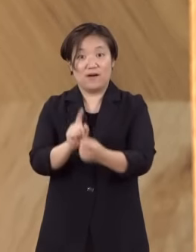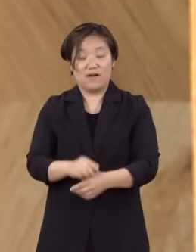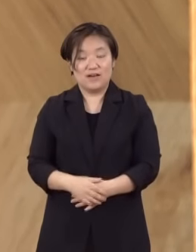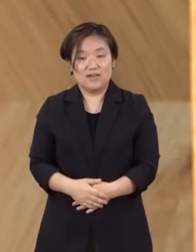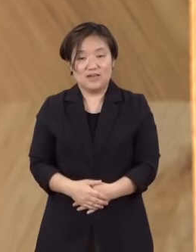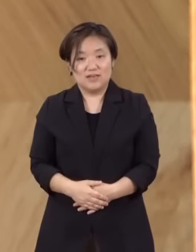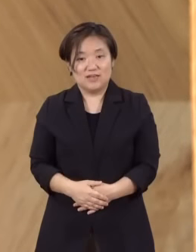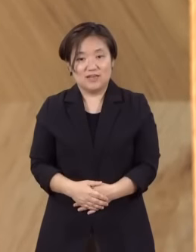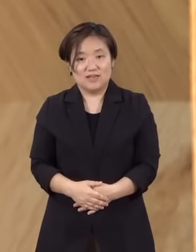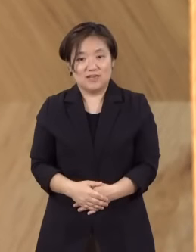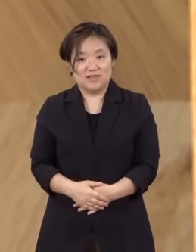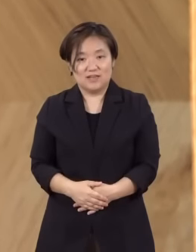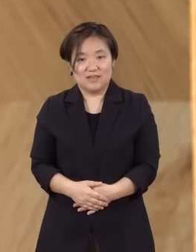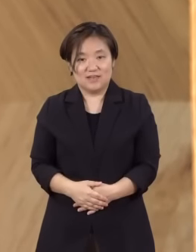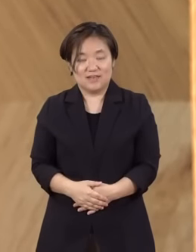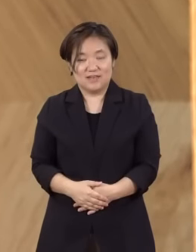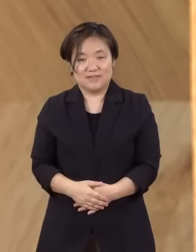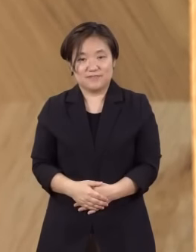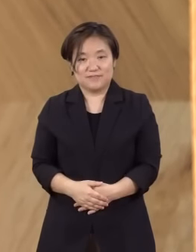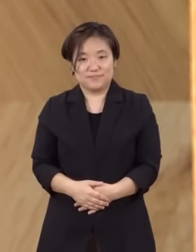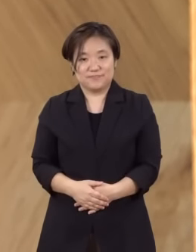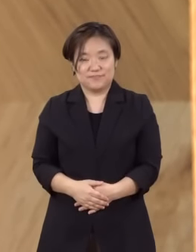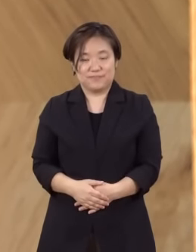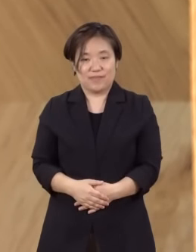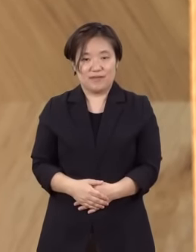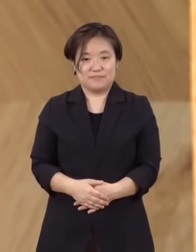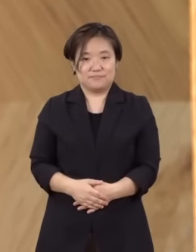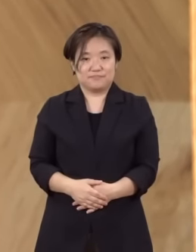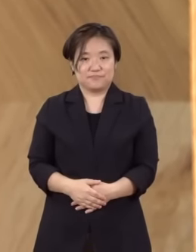엘리베이터 한가운데 여자가 딱서